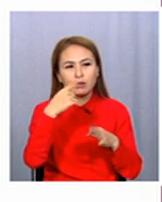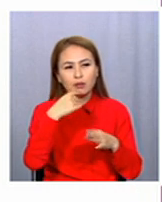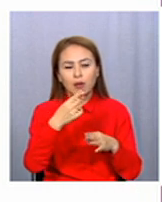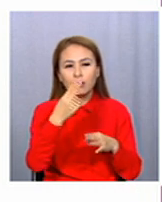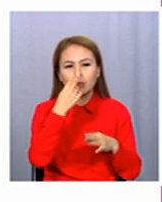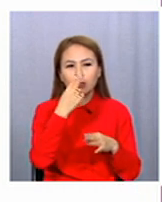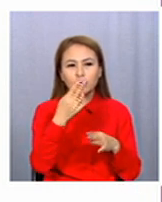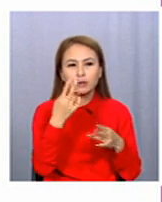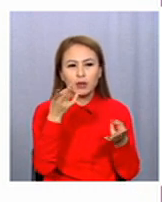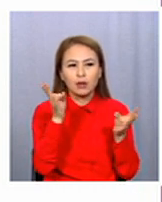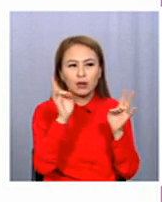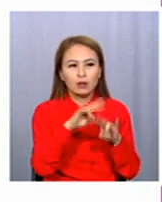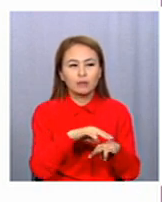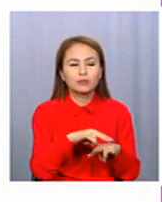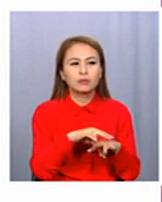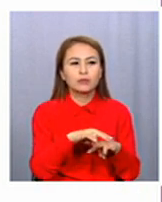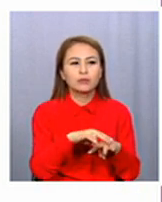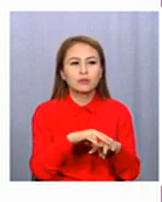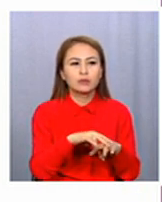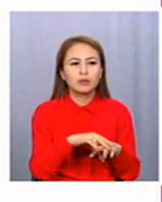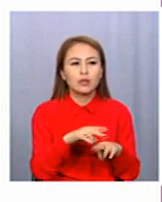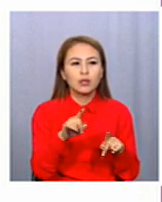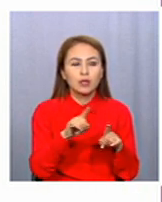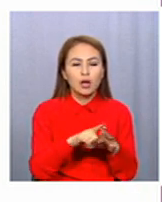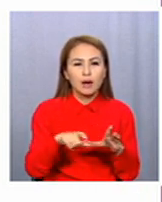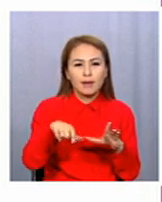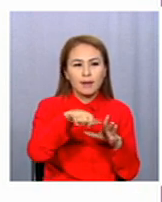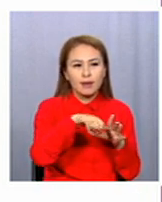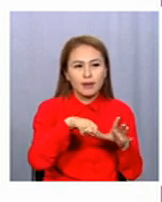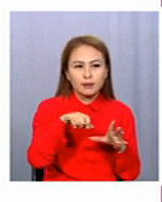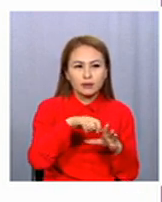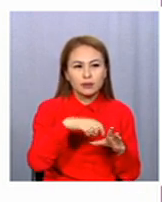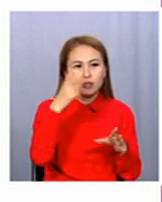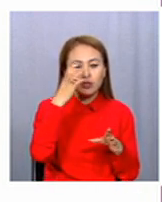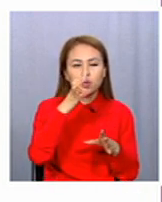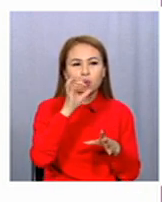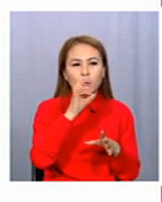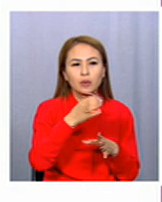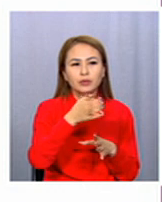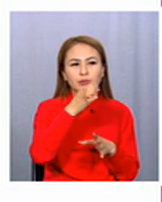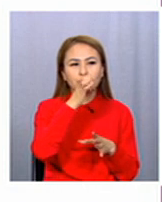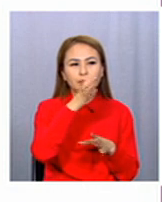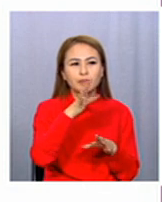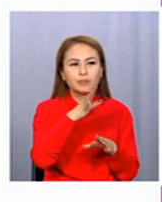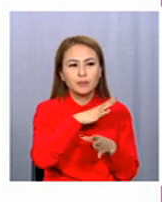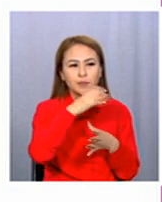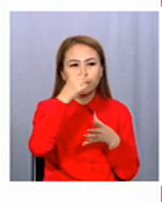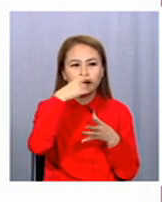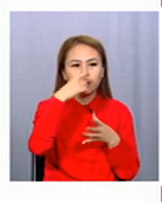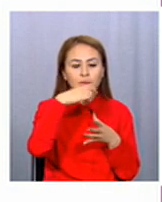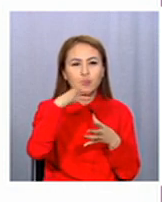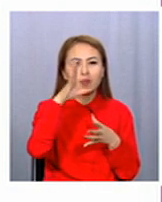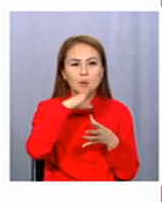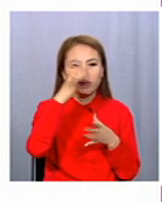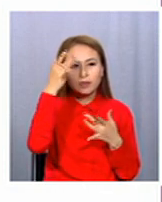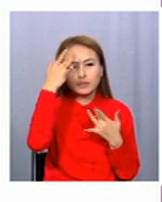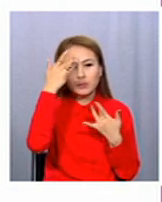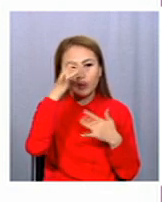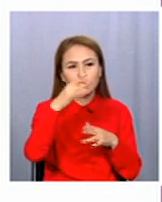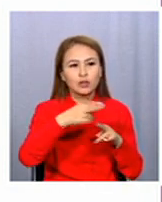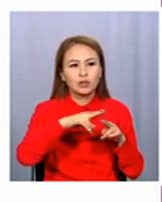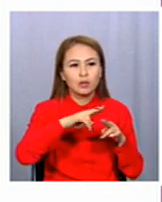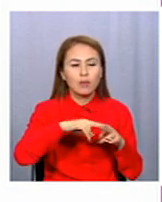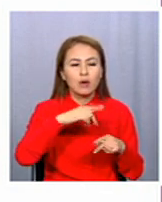жанында қалқып жүреді. Сықпа құтыдан қарақат шырынын ішіп отырып, бірнеше тамшысын төгіп алған едім. Сонда